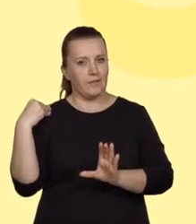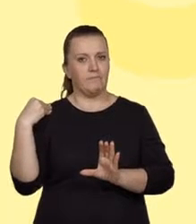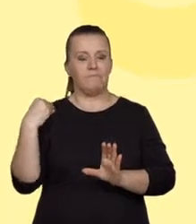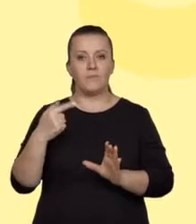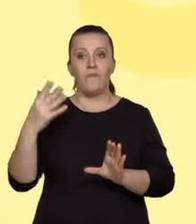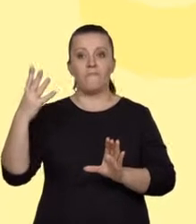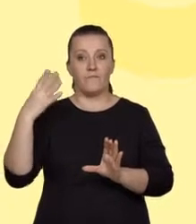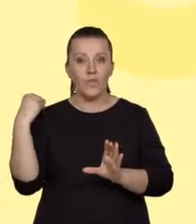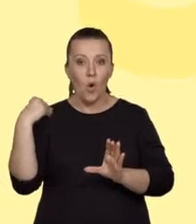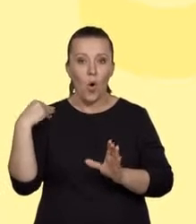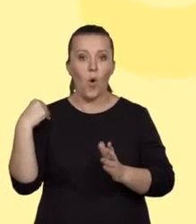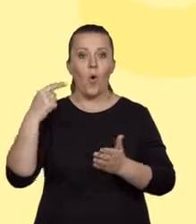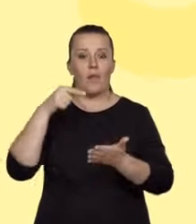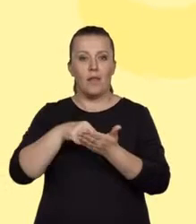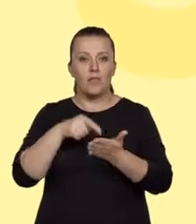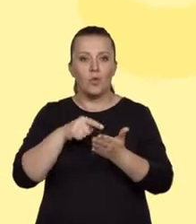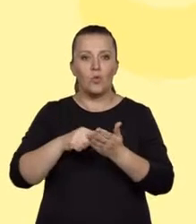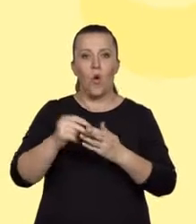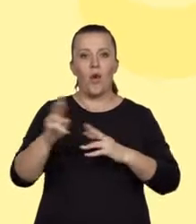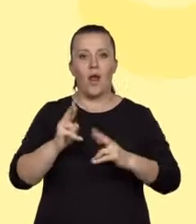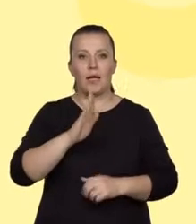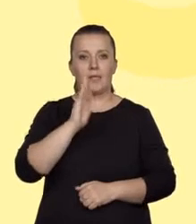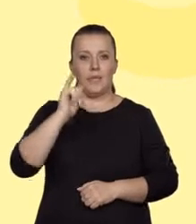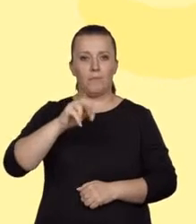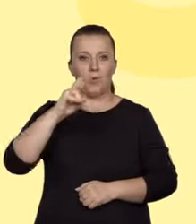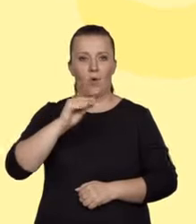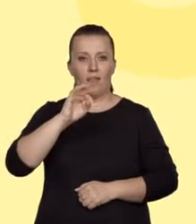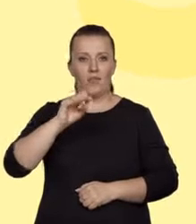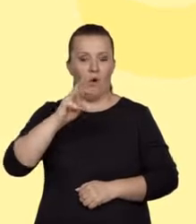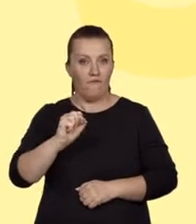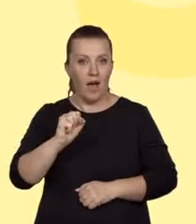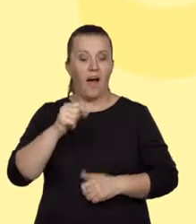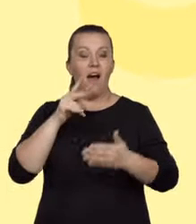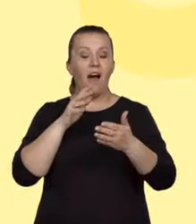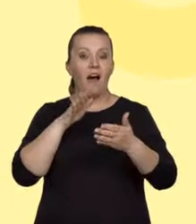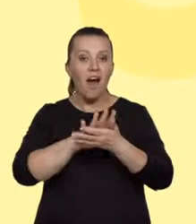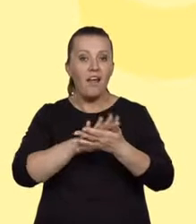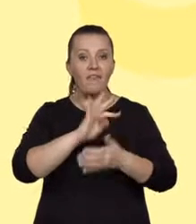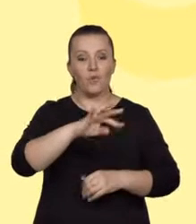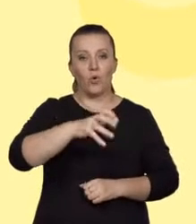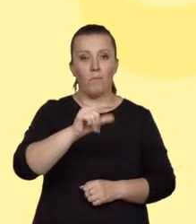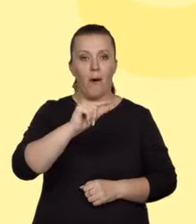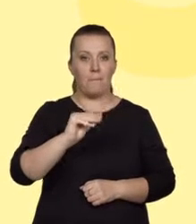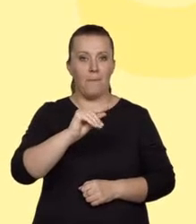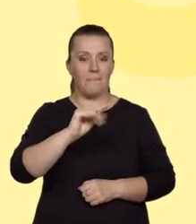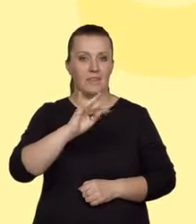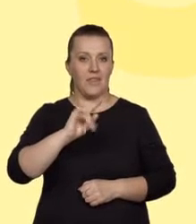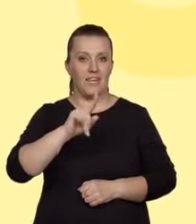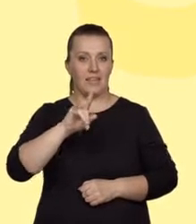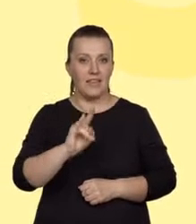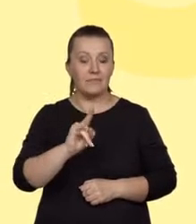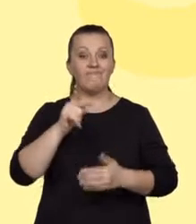zabarwienie? Reakcja biuretowa, charakterystyczna dla peptydów. W probówce drugiej mamy zatem roztwór